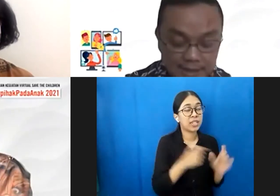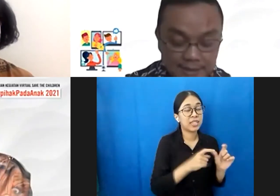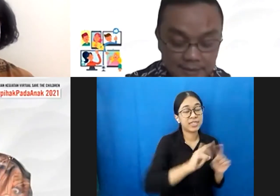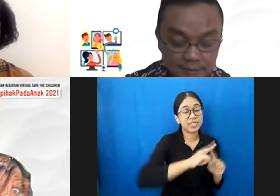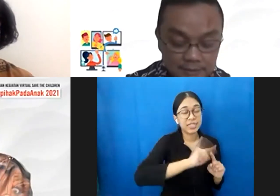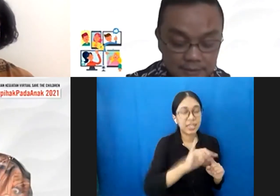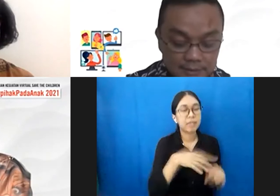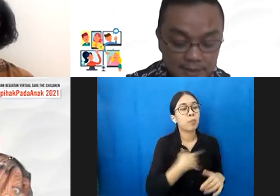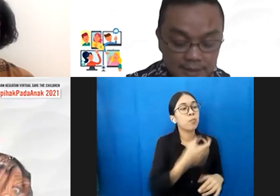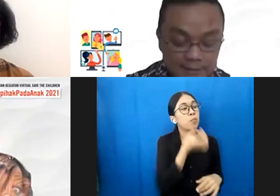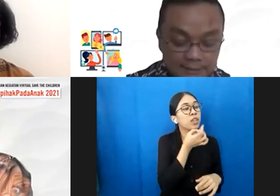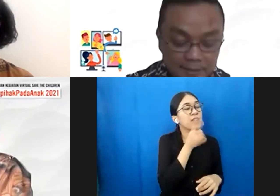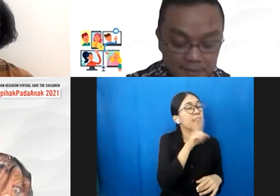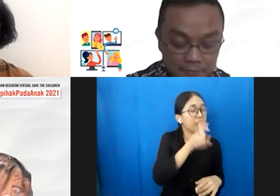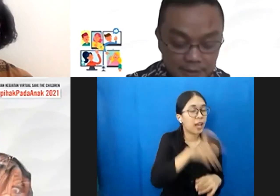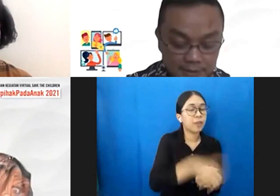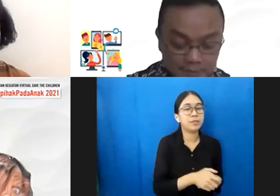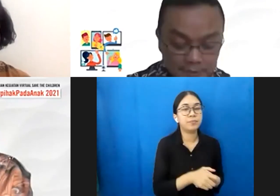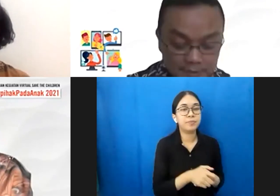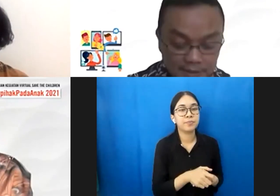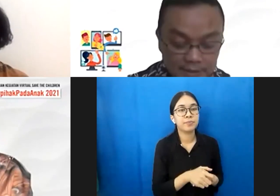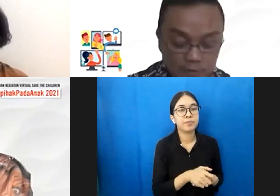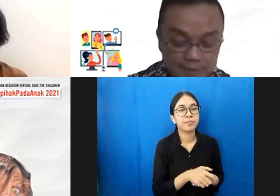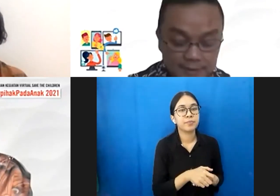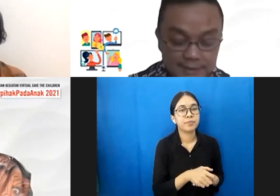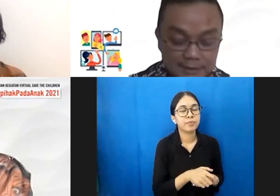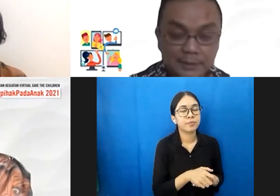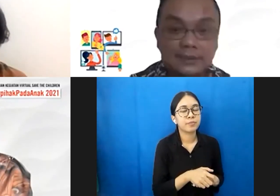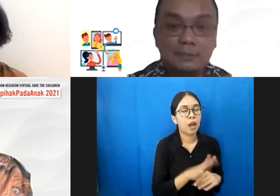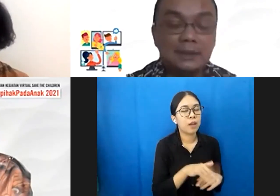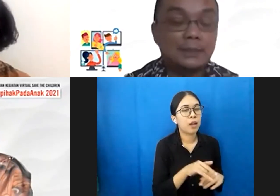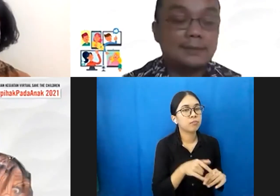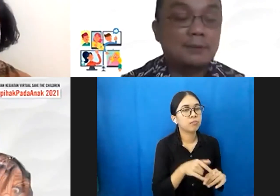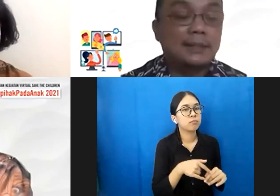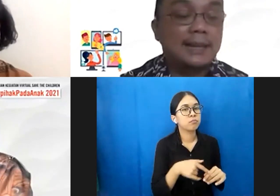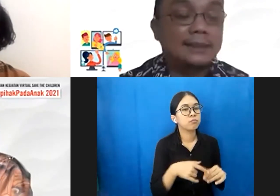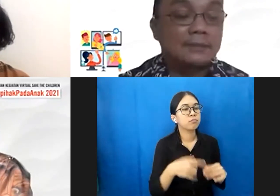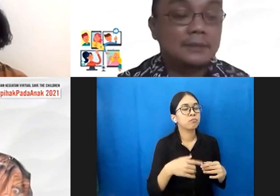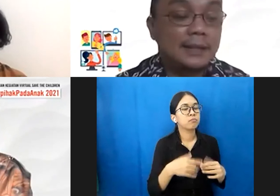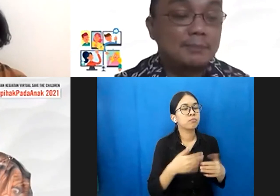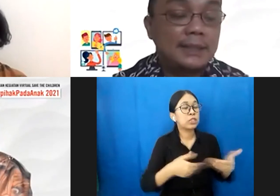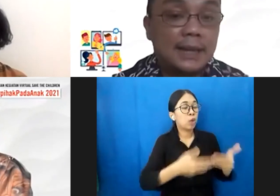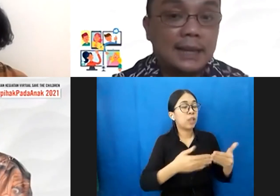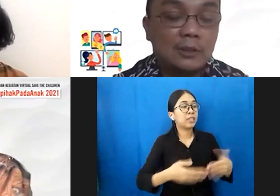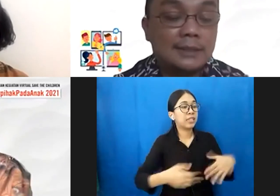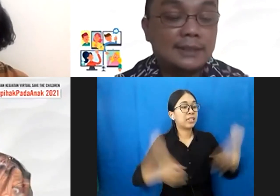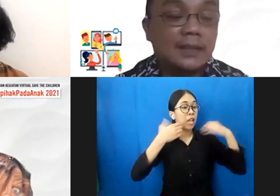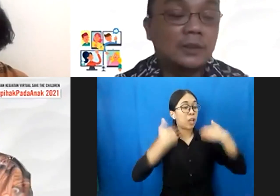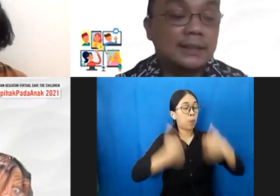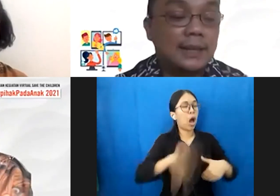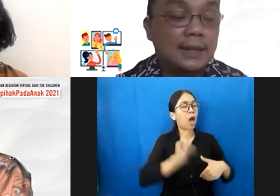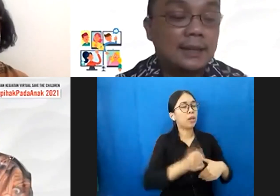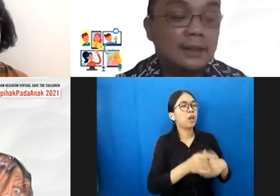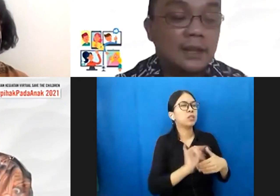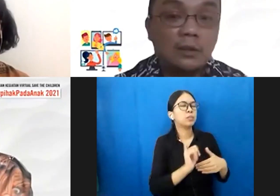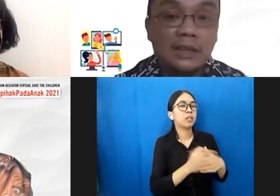Izin bertanya, seringkali dari Mas Puye, ini seringkali kondisi kesehatan mental mendapat stigma negatif dari media atau ada candaan